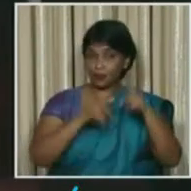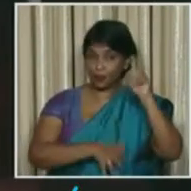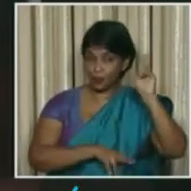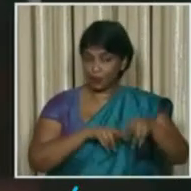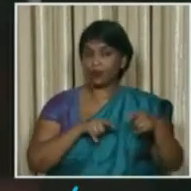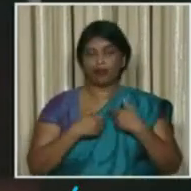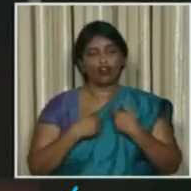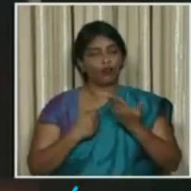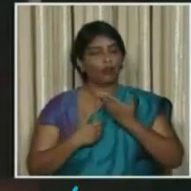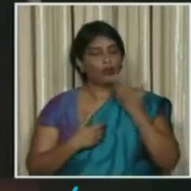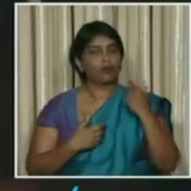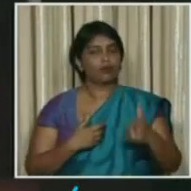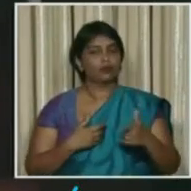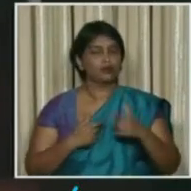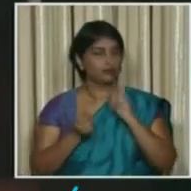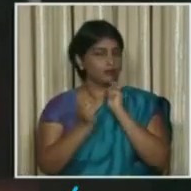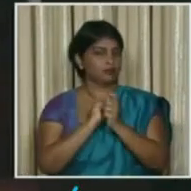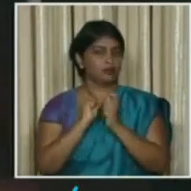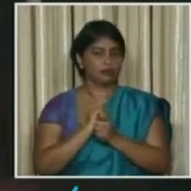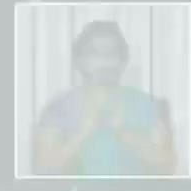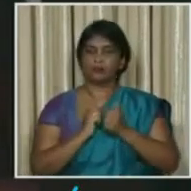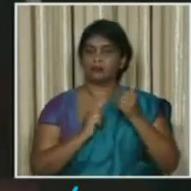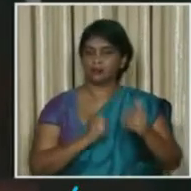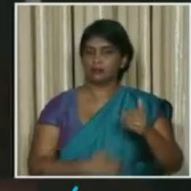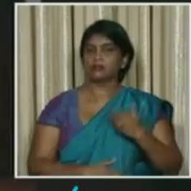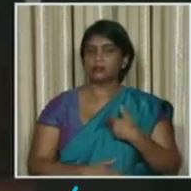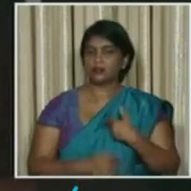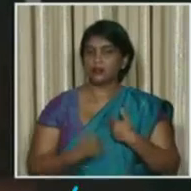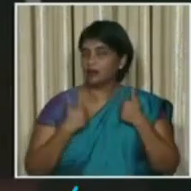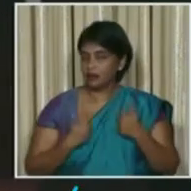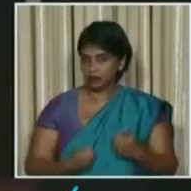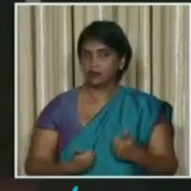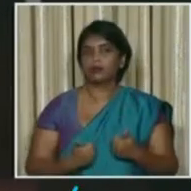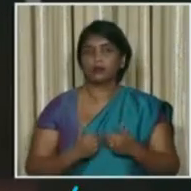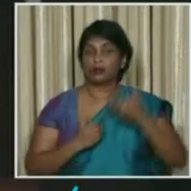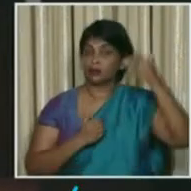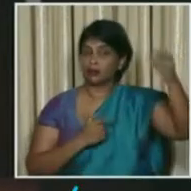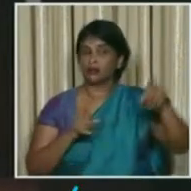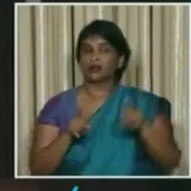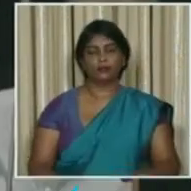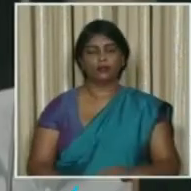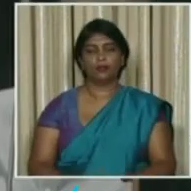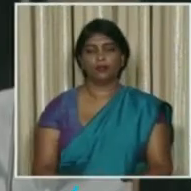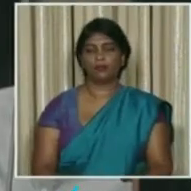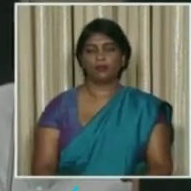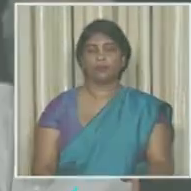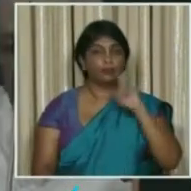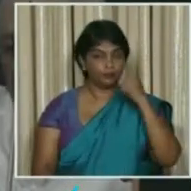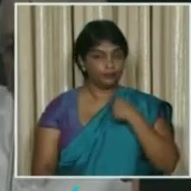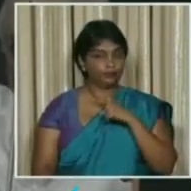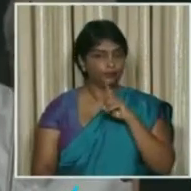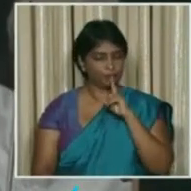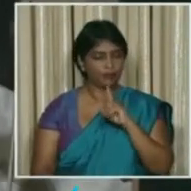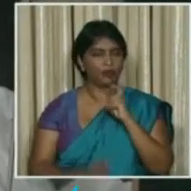එක්ක අපිට පුළුවන් මේ සංශෝධනයේ ඉදිරියට ක්‍රියාත්මක කිරීම බොහොම ප්‍රගතිශීලීව දුරදක්නා නුවණින් ක්‍රියාත්මක කරන්න. බලමු මම කිව්වේ